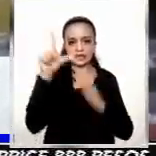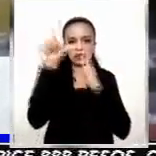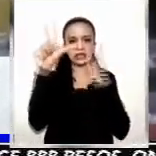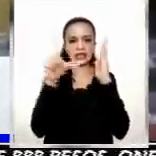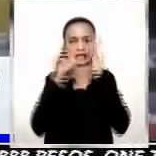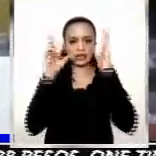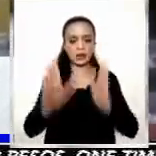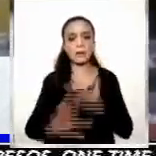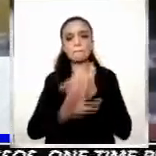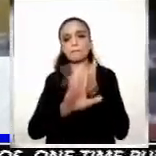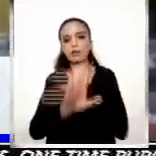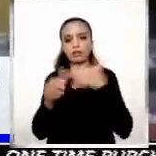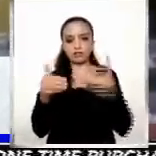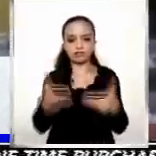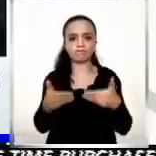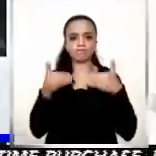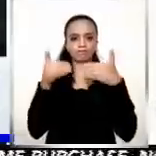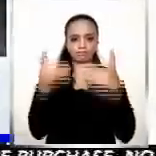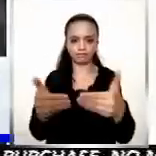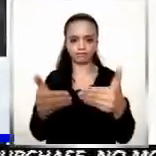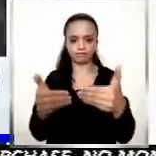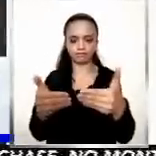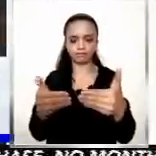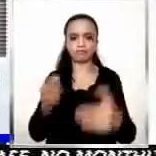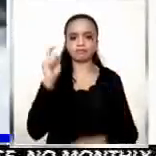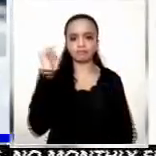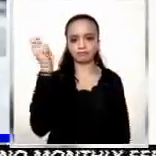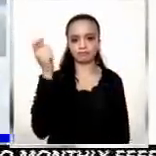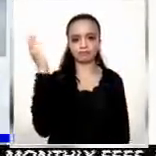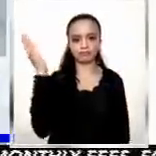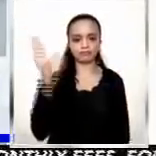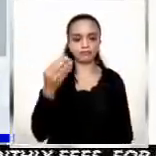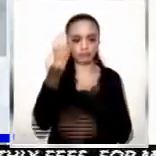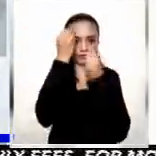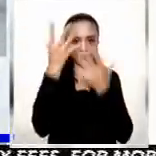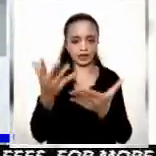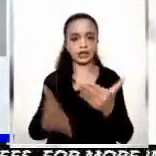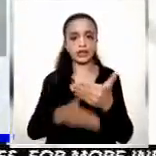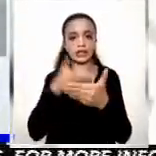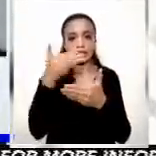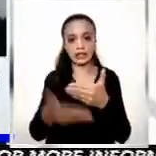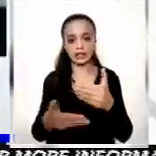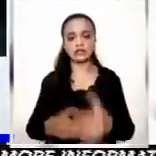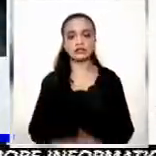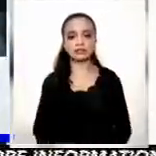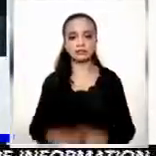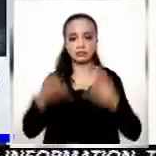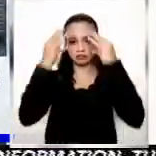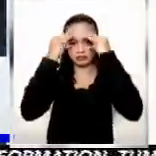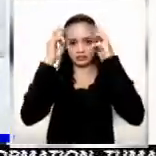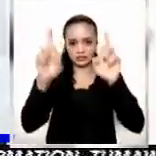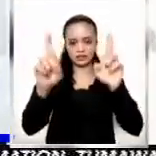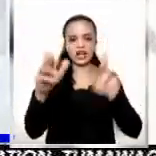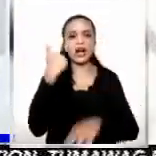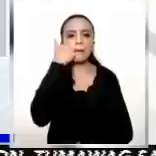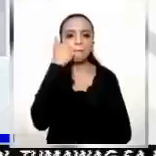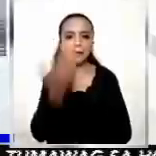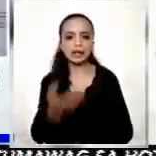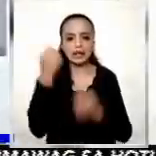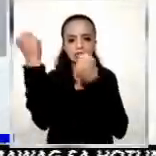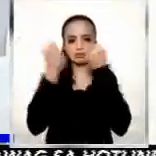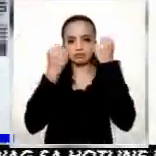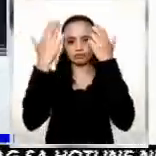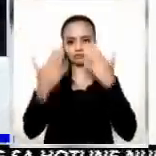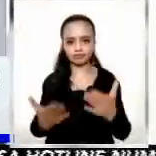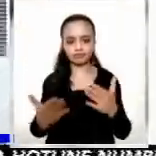sa kanyang mga testimonya. Bukod sa alkalde, patay din sa insidente ang driver at ang security officer nito.